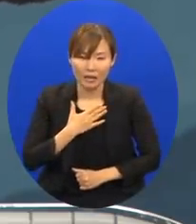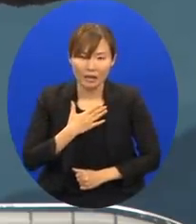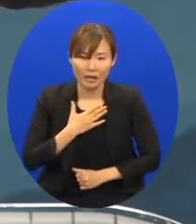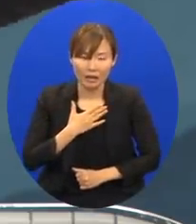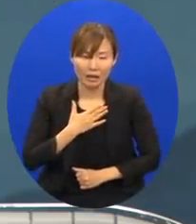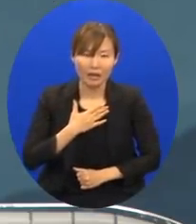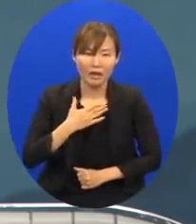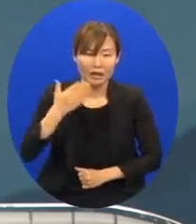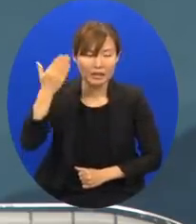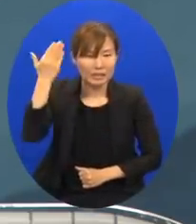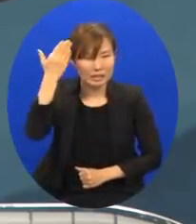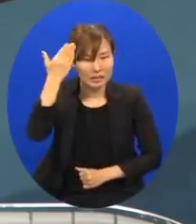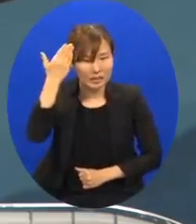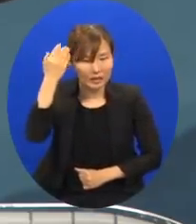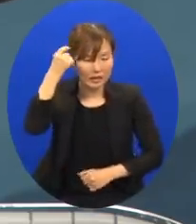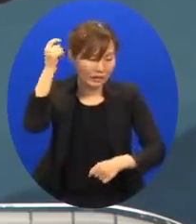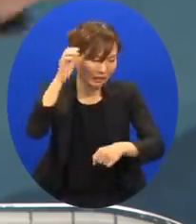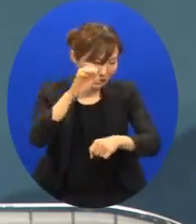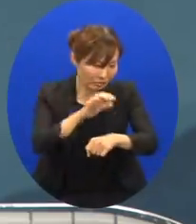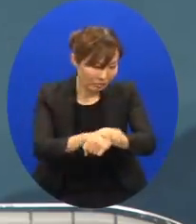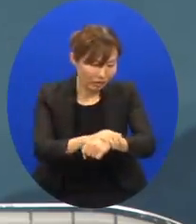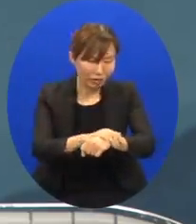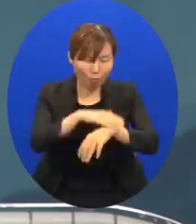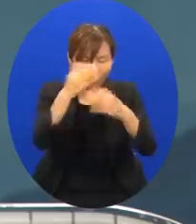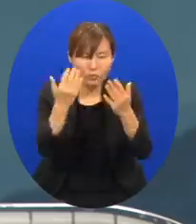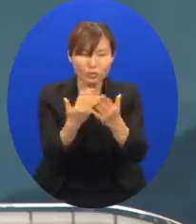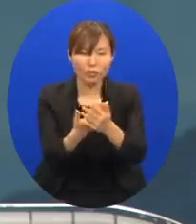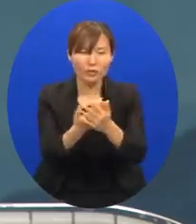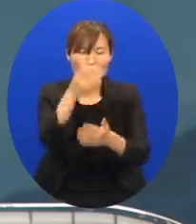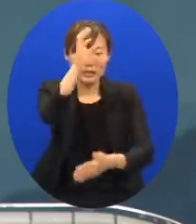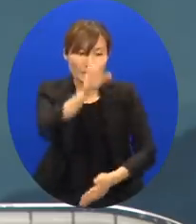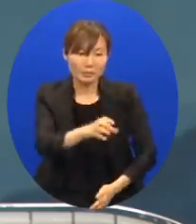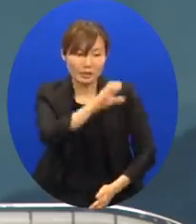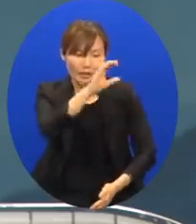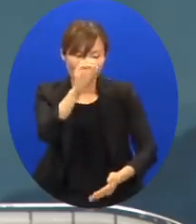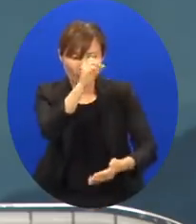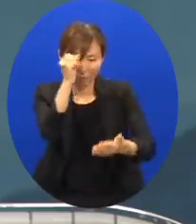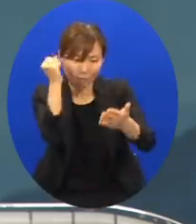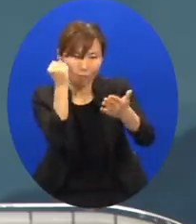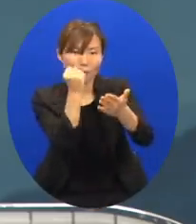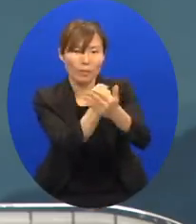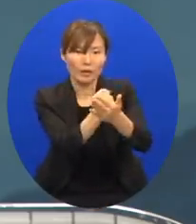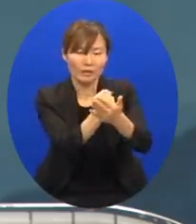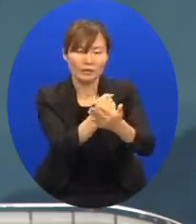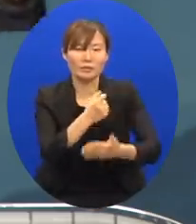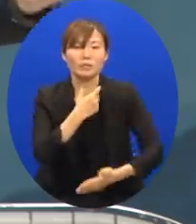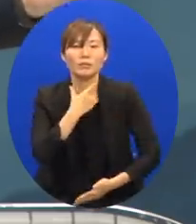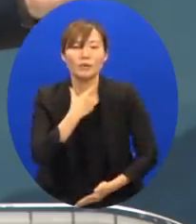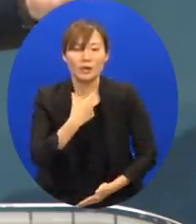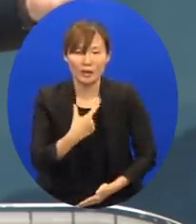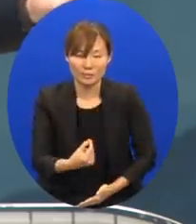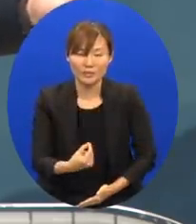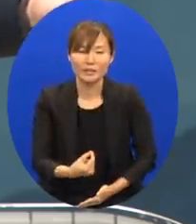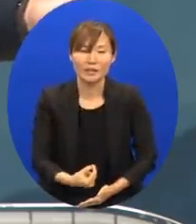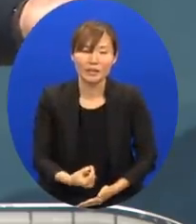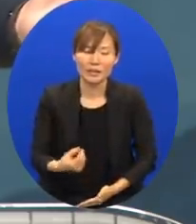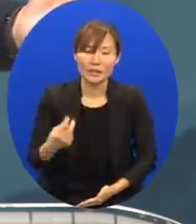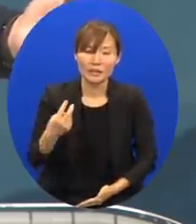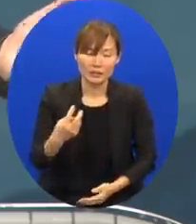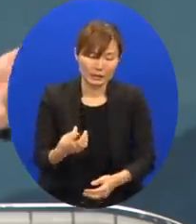것이었어 나는 죽었어요 이제는 죽어라고 예수님만 붙잡고 가는 겁니다 그래서 24시간 예수님을